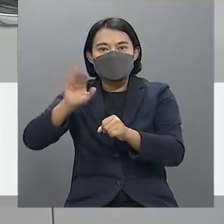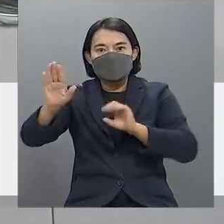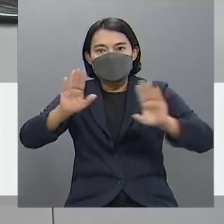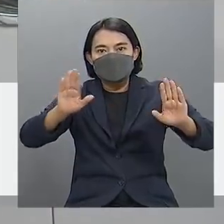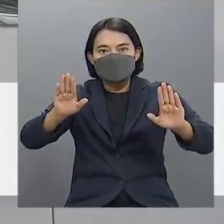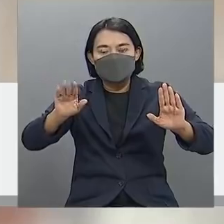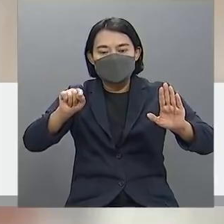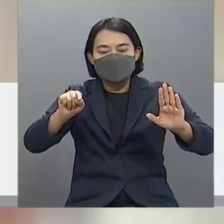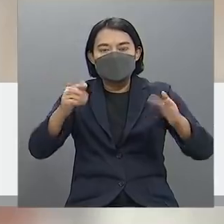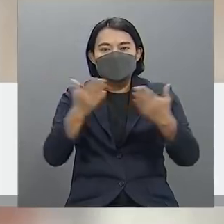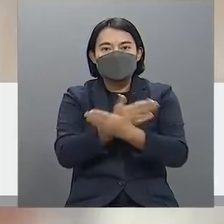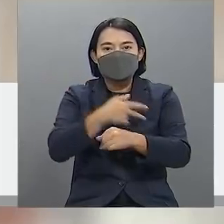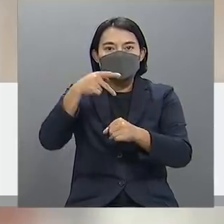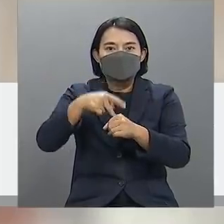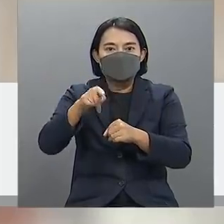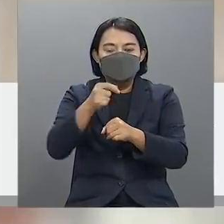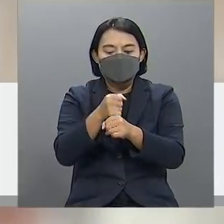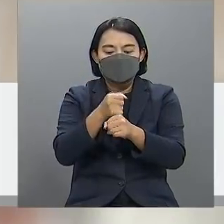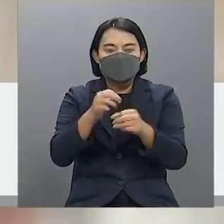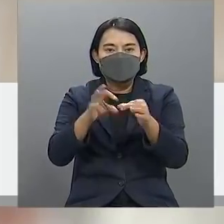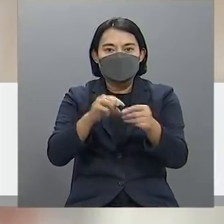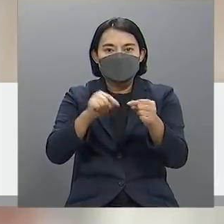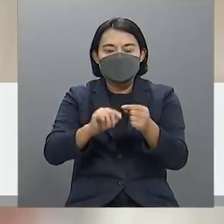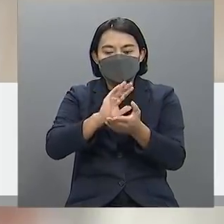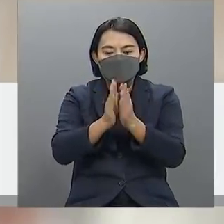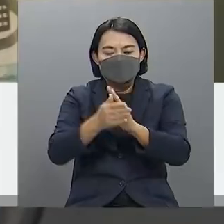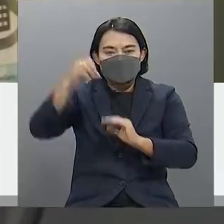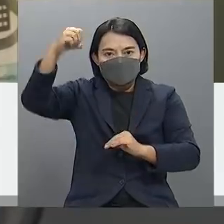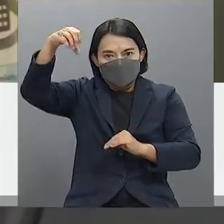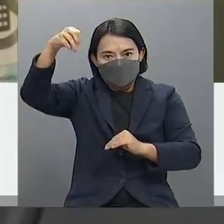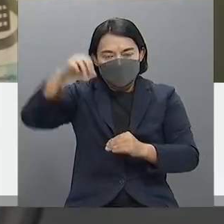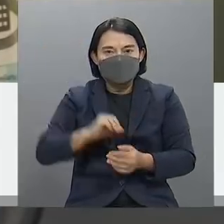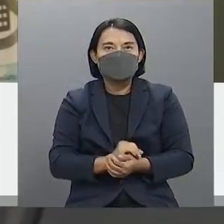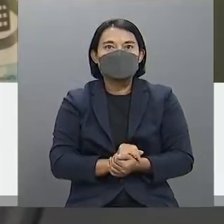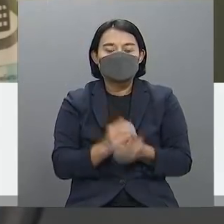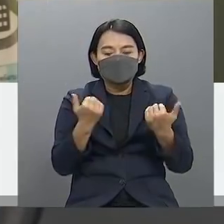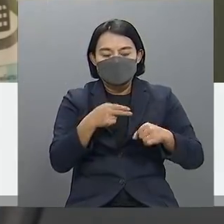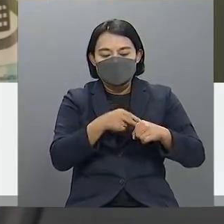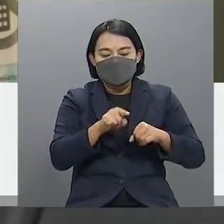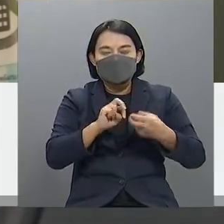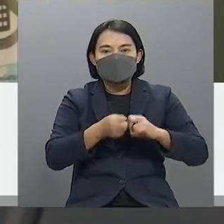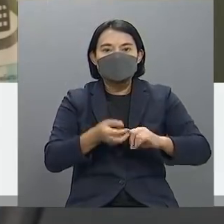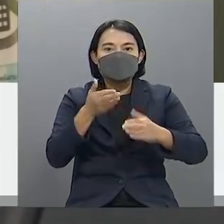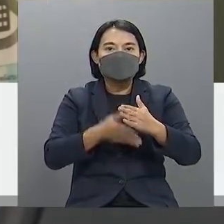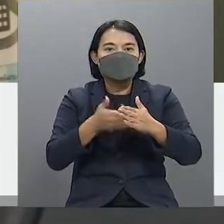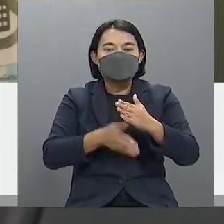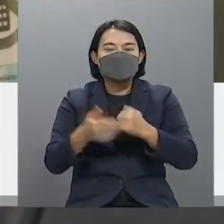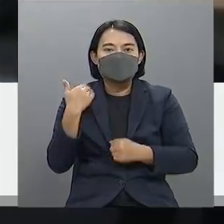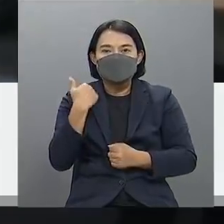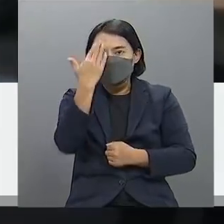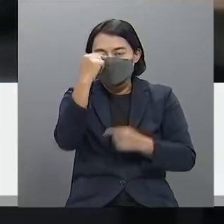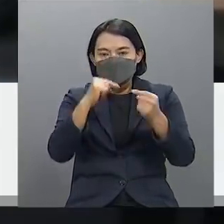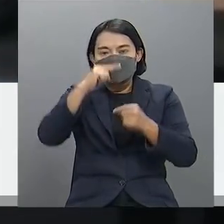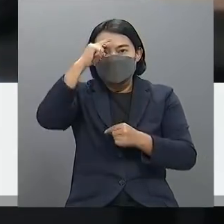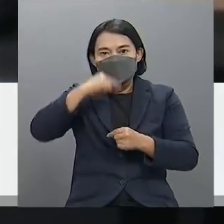มชาติเพื่อผลิตกระแสไฟฟ้าตอนนี้ปัญหาราคาน้ำมันกระทบต่อไทยอย่างมากค่ะคุณผู้ชมเนื่องจากไทยเนี่ยนำเข้าน้ำมันดิบจากต่าง